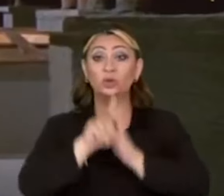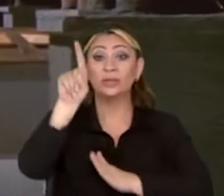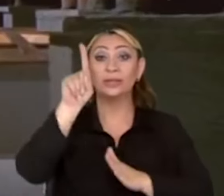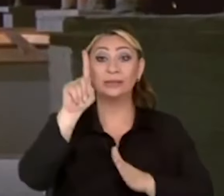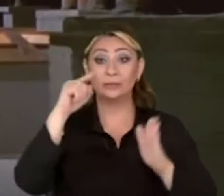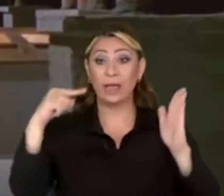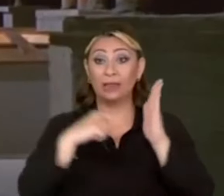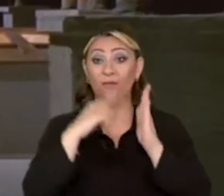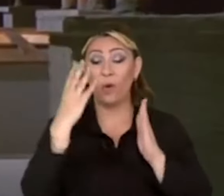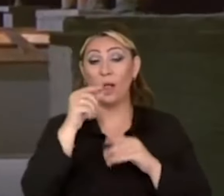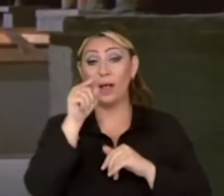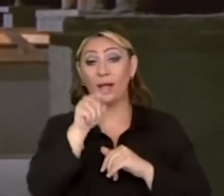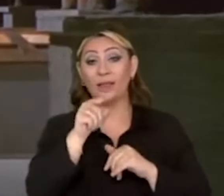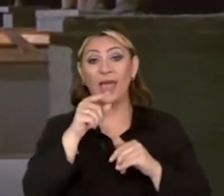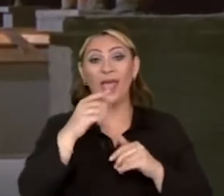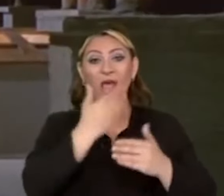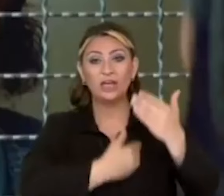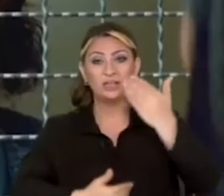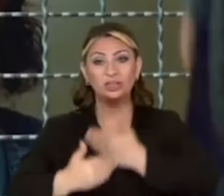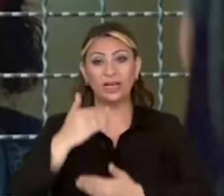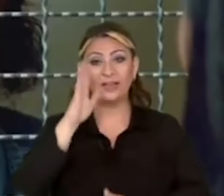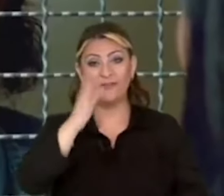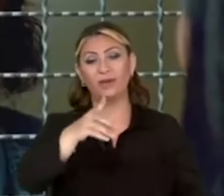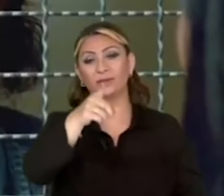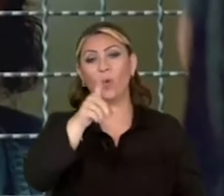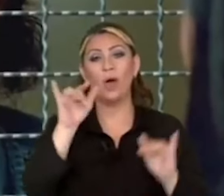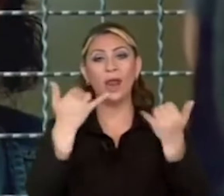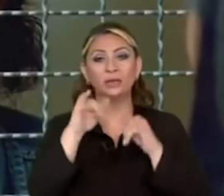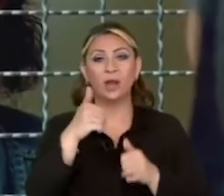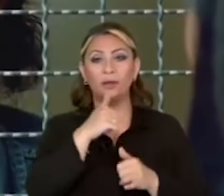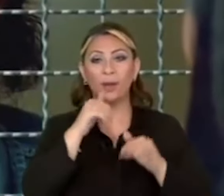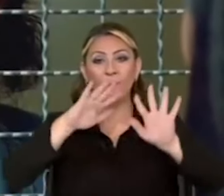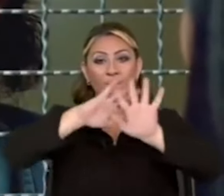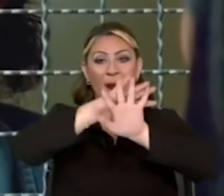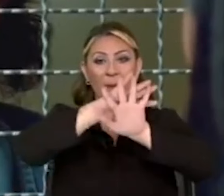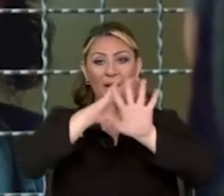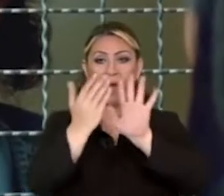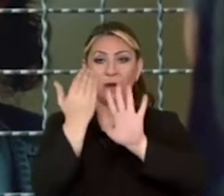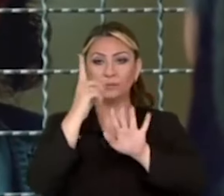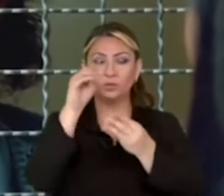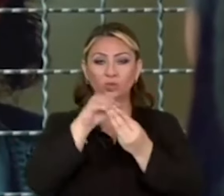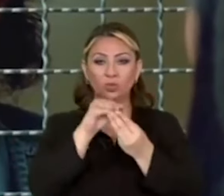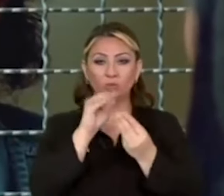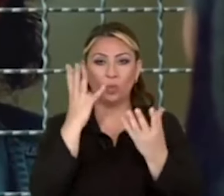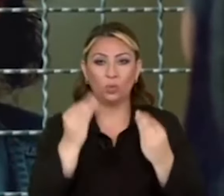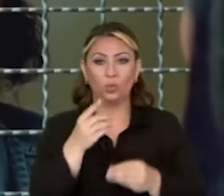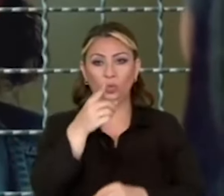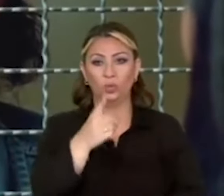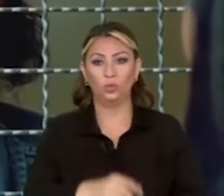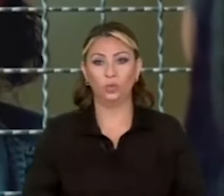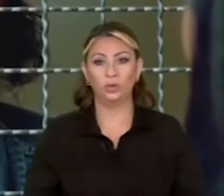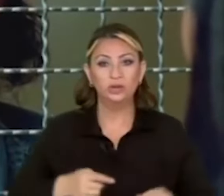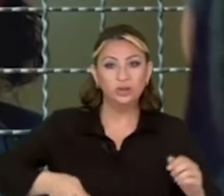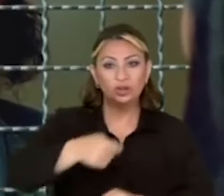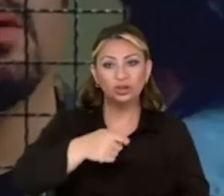simge filmlerinden biri olan Eşkıya'da da vardın. O eğlenceli adam parmaklıklar arkasındaki bir suçluya dönüşü vermişti.